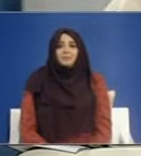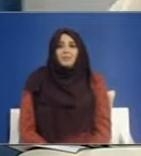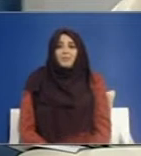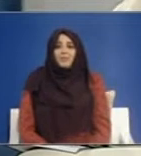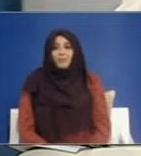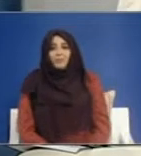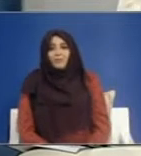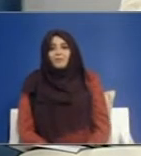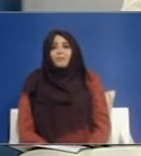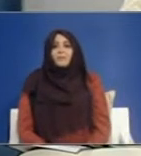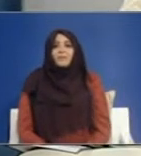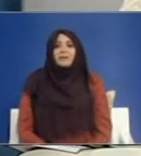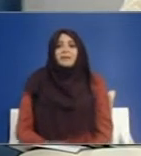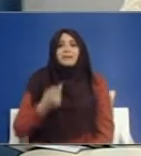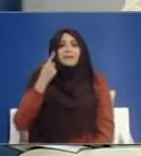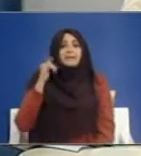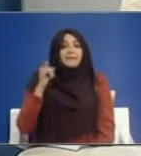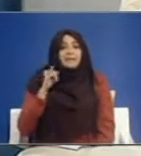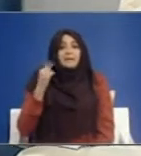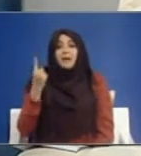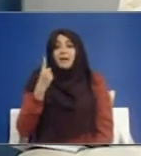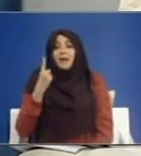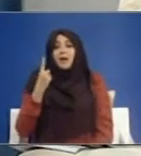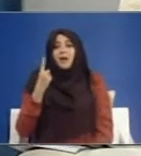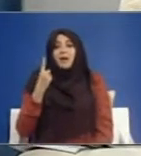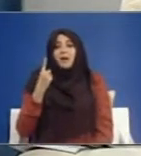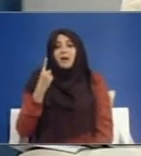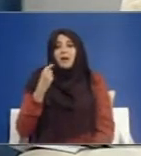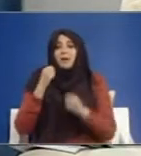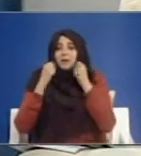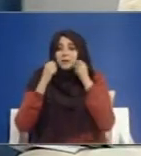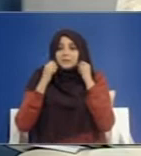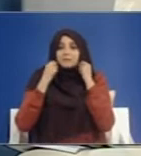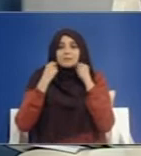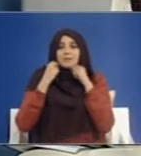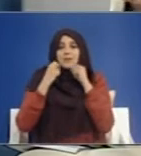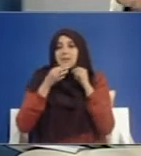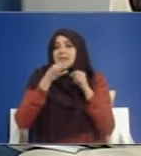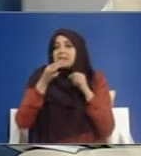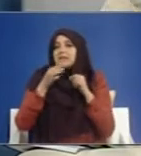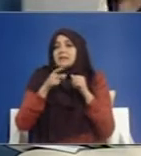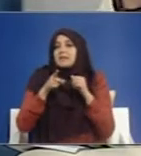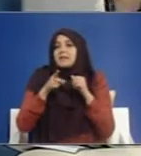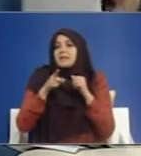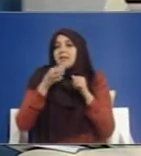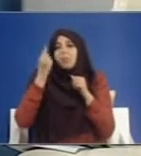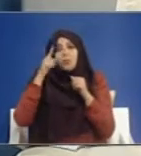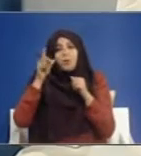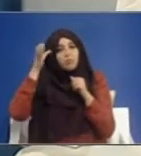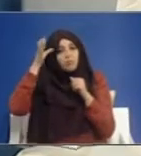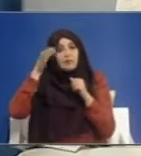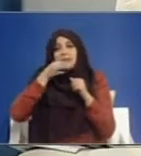الإنسان. إذا مسالة ولا مسالة كذا هو يصحح. هذا قاله العلماء في قوله تعالى: وأن ليس الإنسان إلا ما